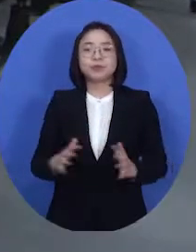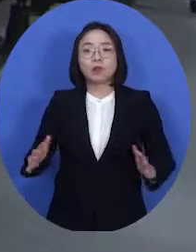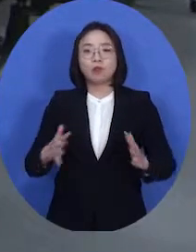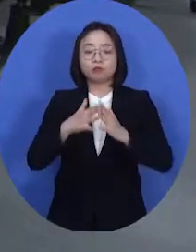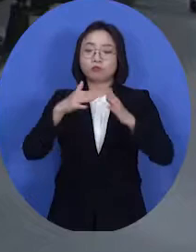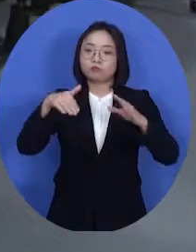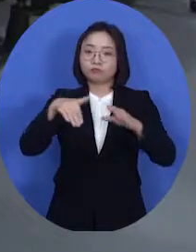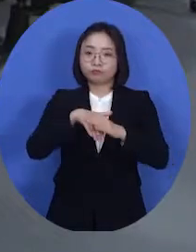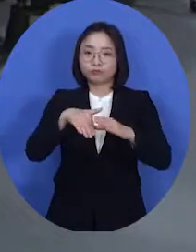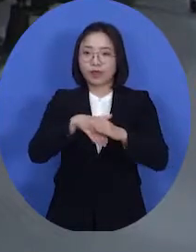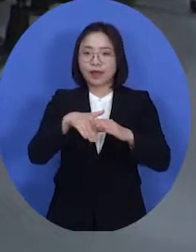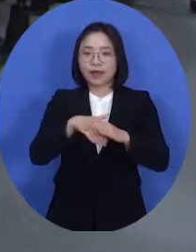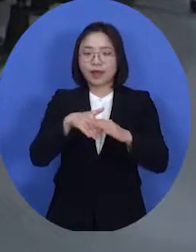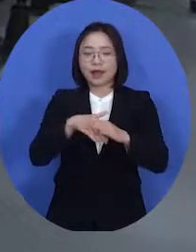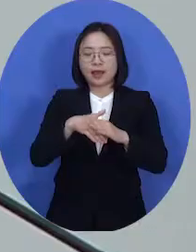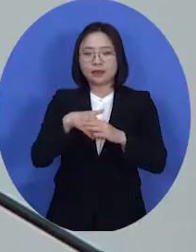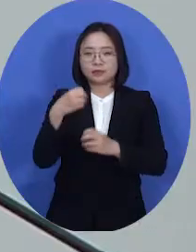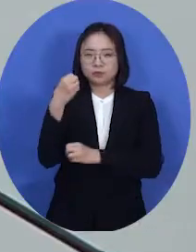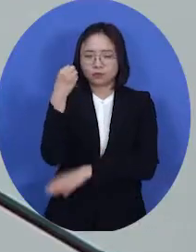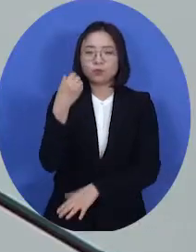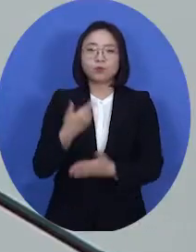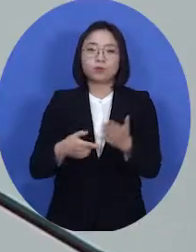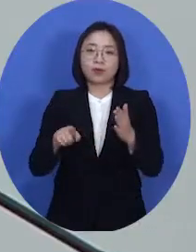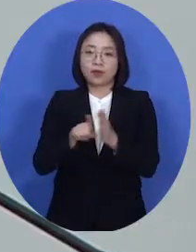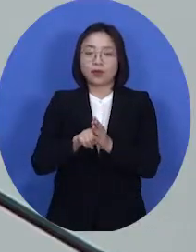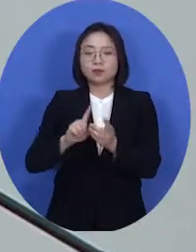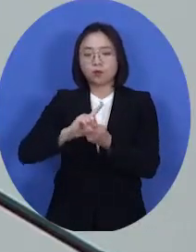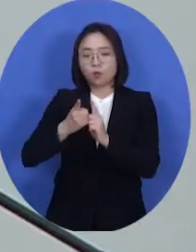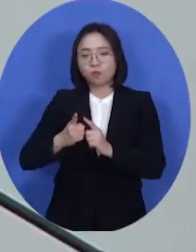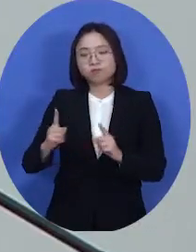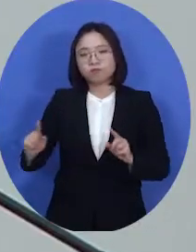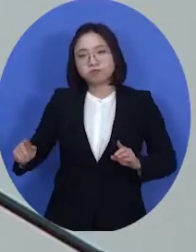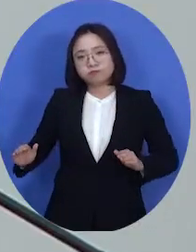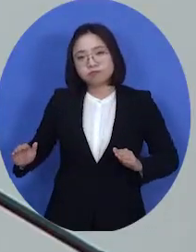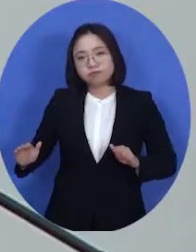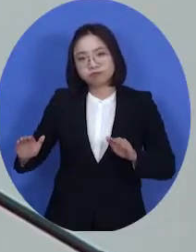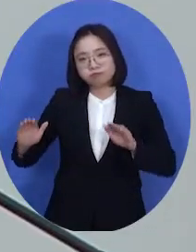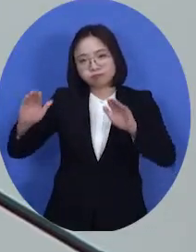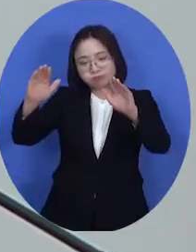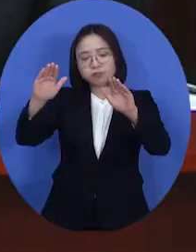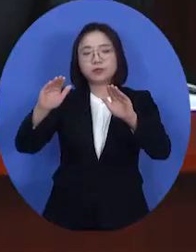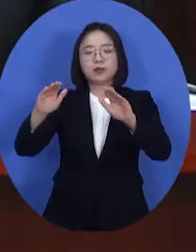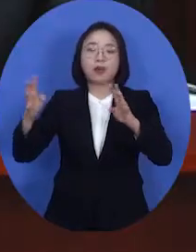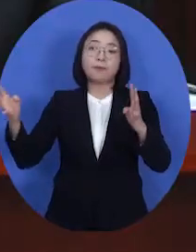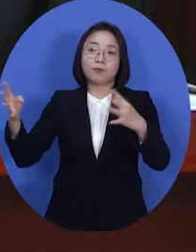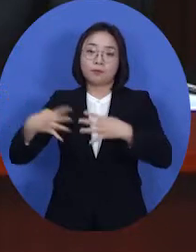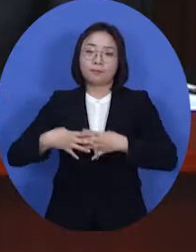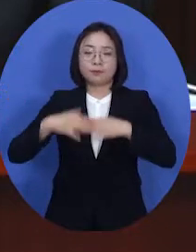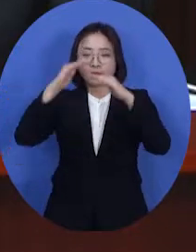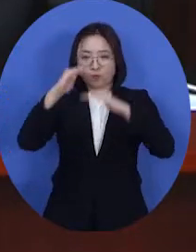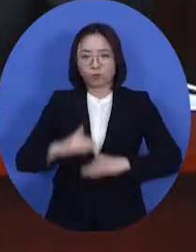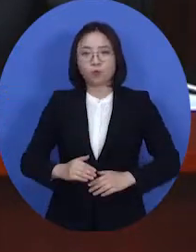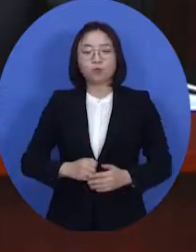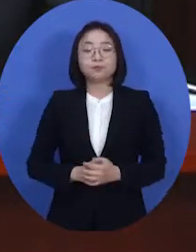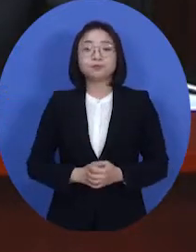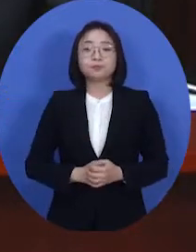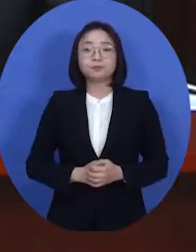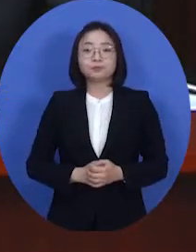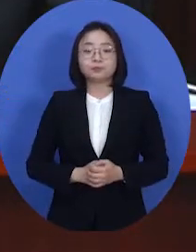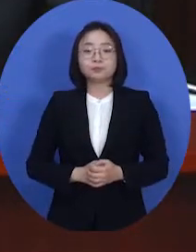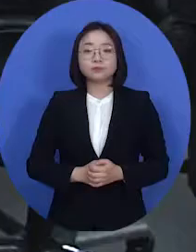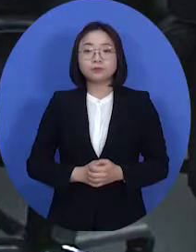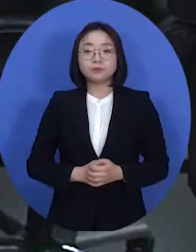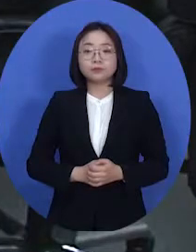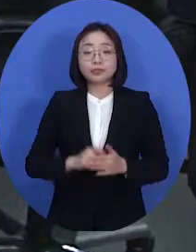같이 창조형 건설 문화 의 공익적 역할에 밑거름이 되도록 동반성장과 유기적인 협업 체계를 구축하고자 하는